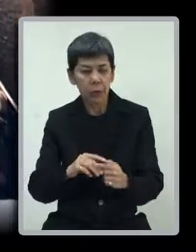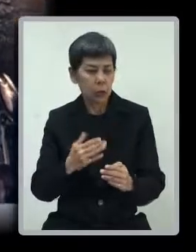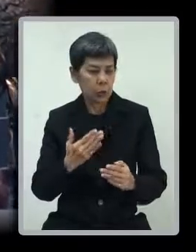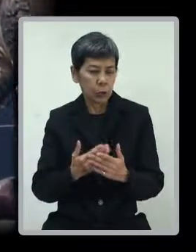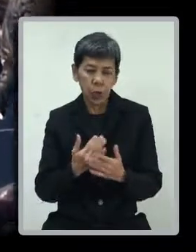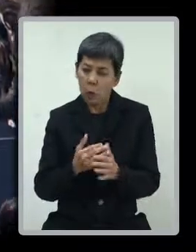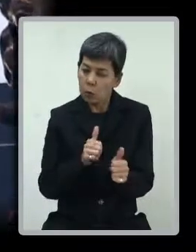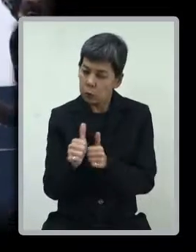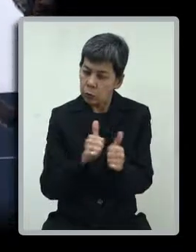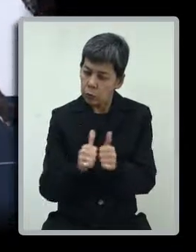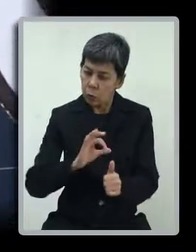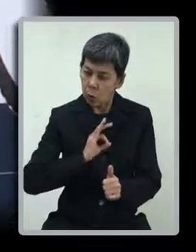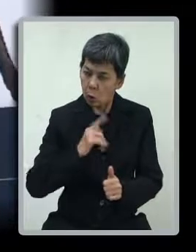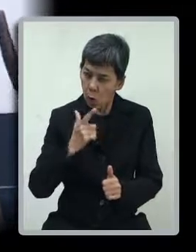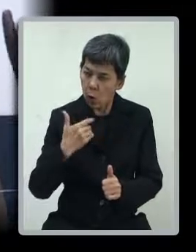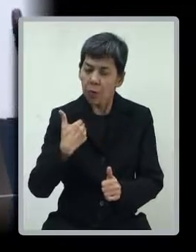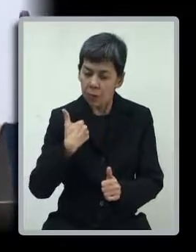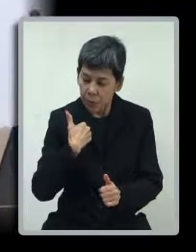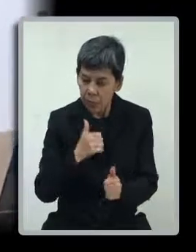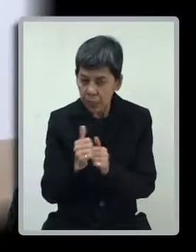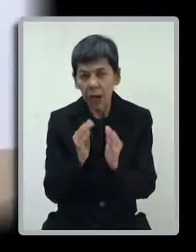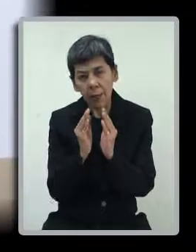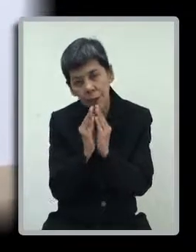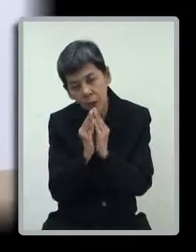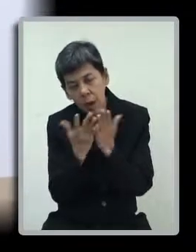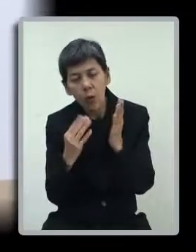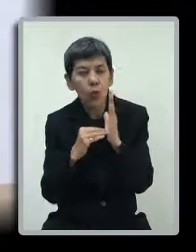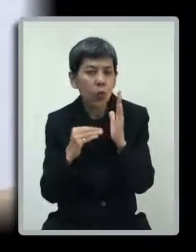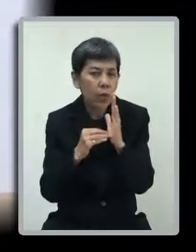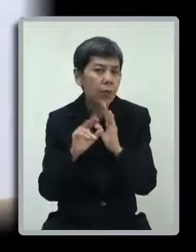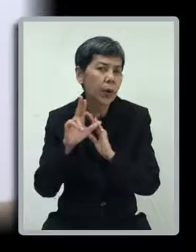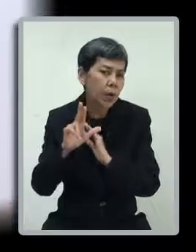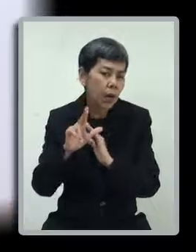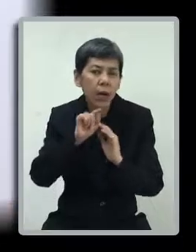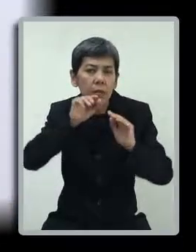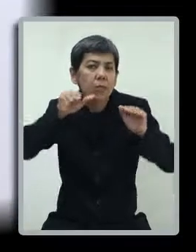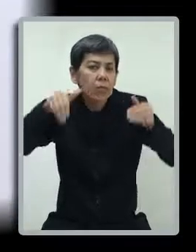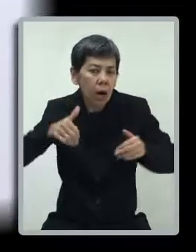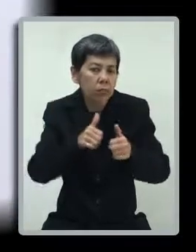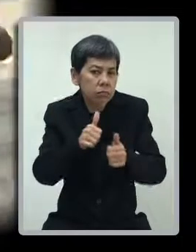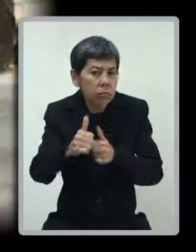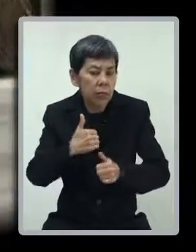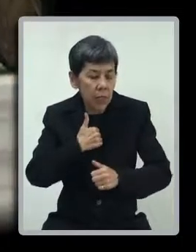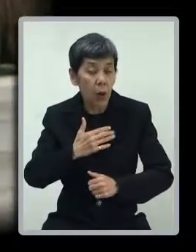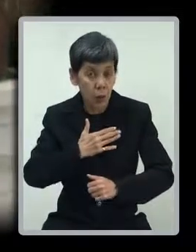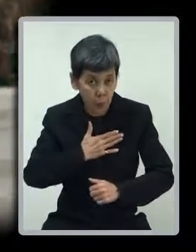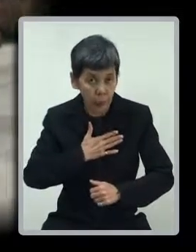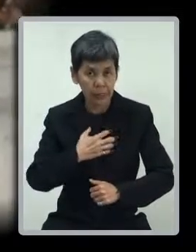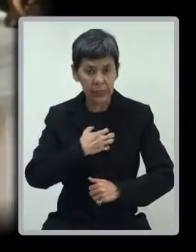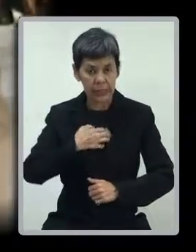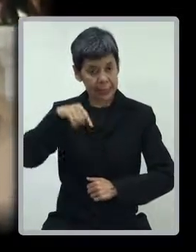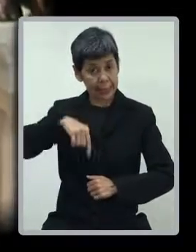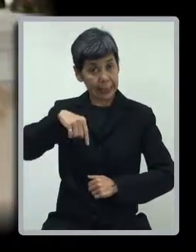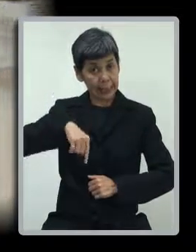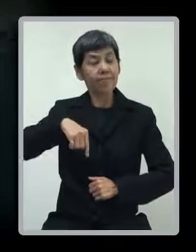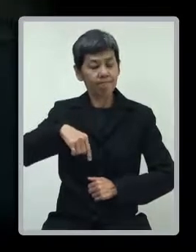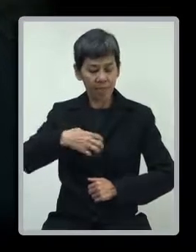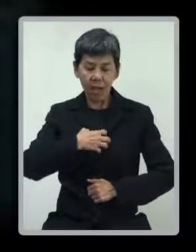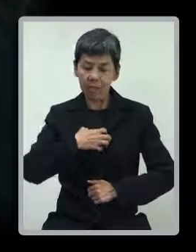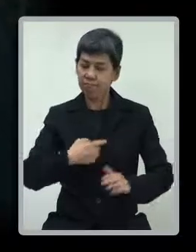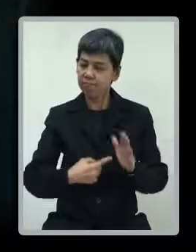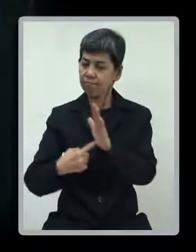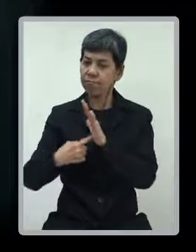ทองที่เข้าประกวดบัวหลวงกสิกรไทยกรุงไทยอะไรอย่างนี้นะครับผมอยากจะให้ที่เนี่ย